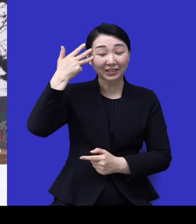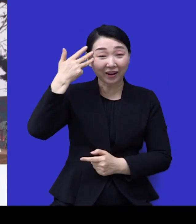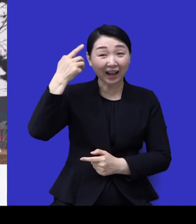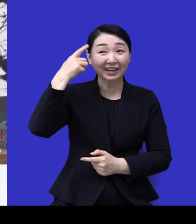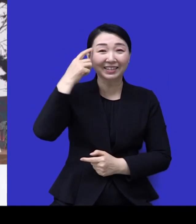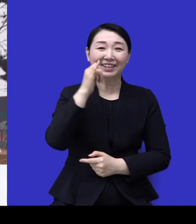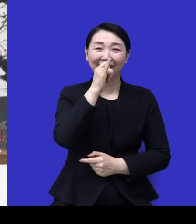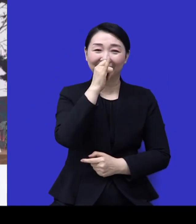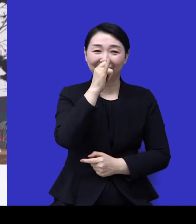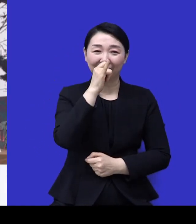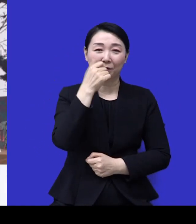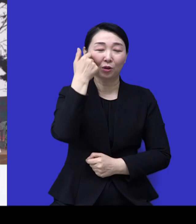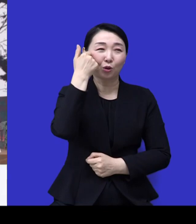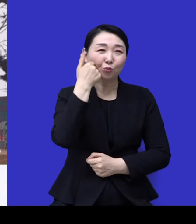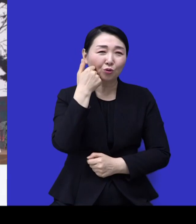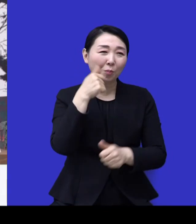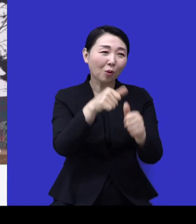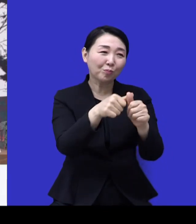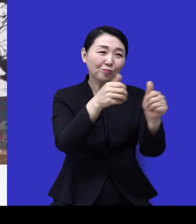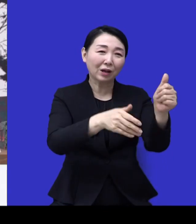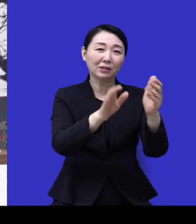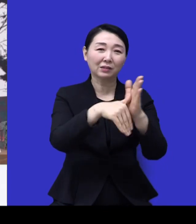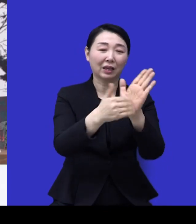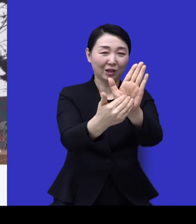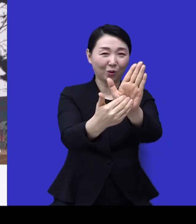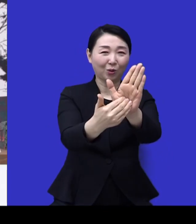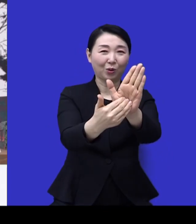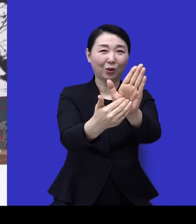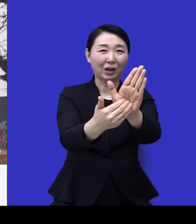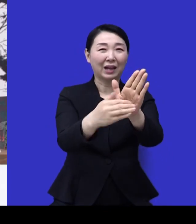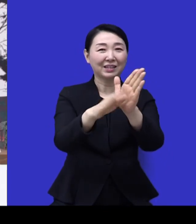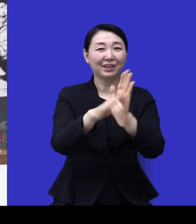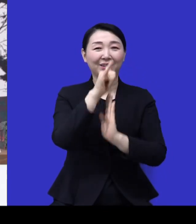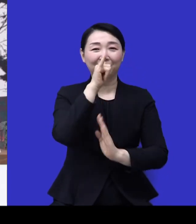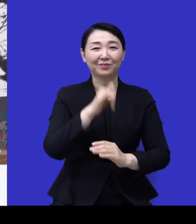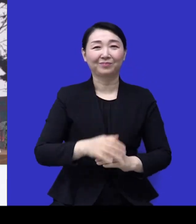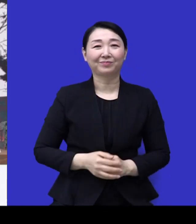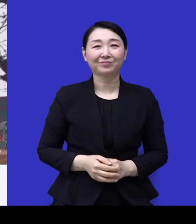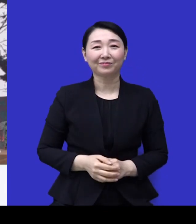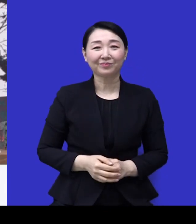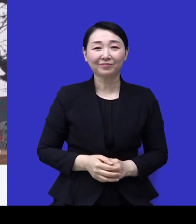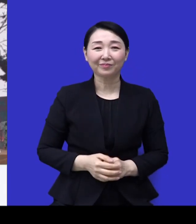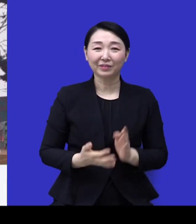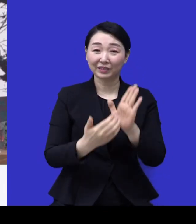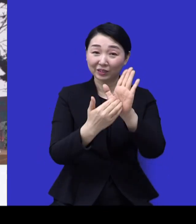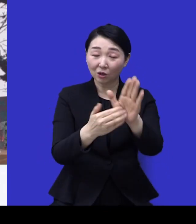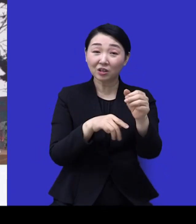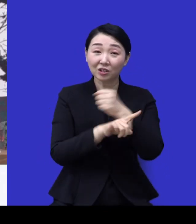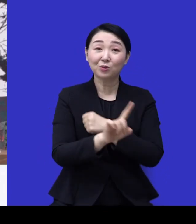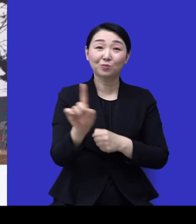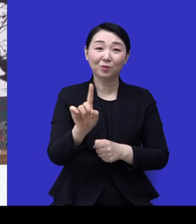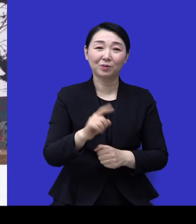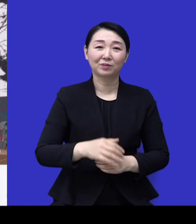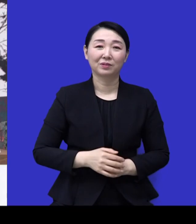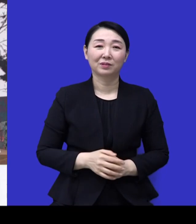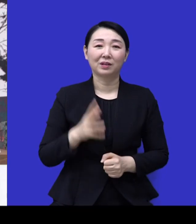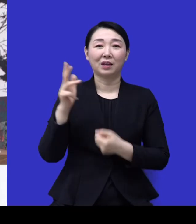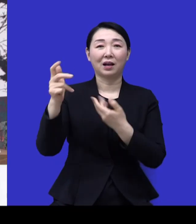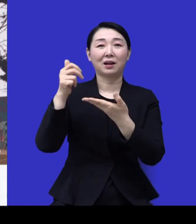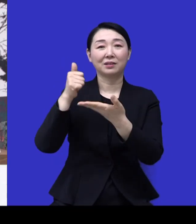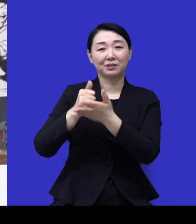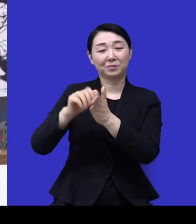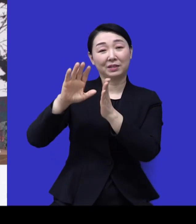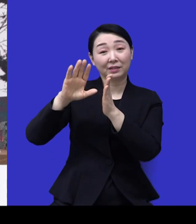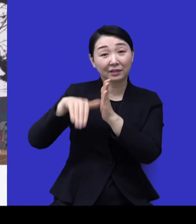있어서 누군가 뭔가 권할 때 거절할 때가 종종 있거든요. 근데 그 거절한 이유가